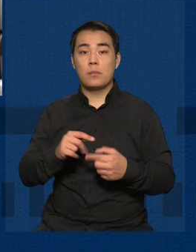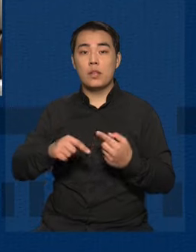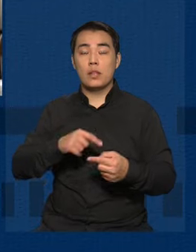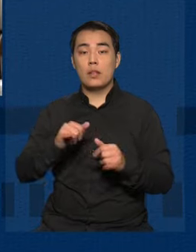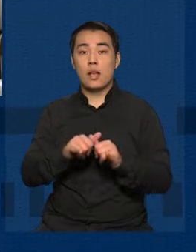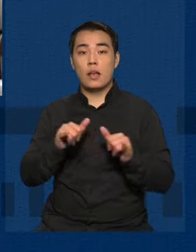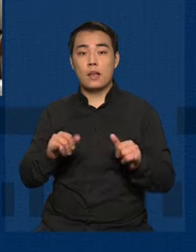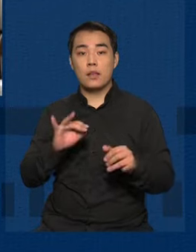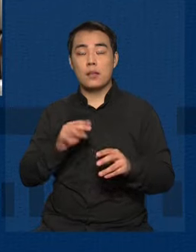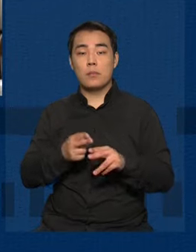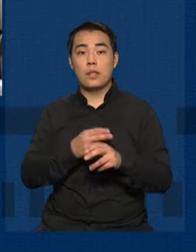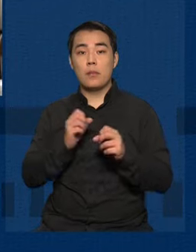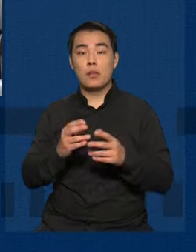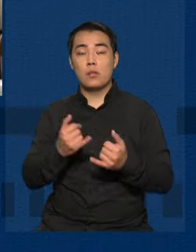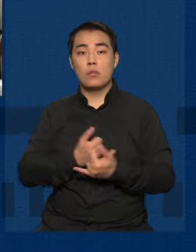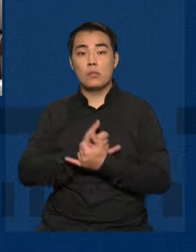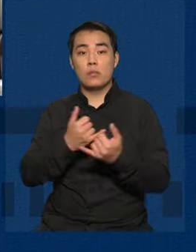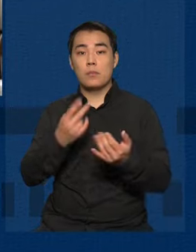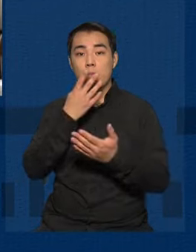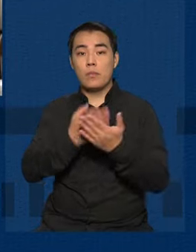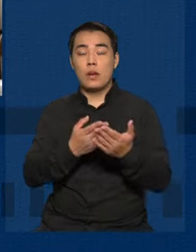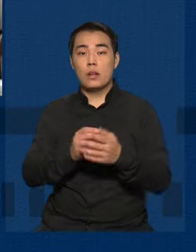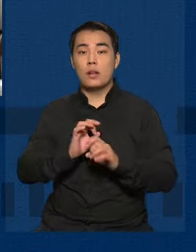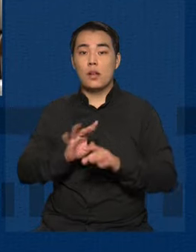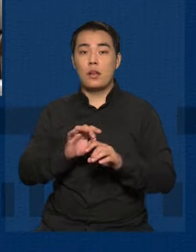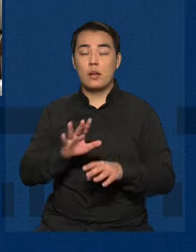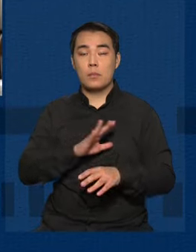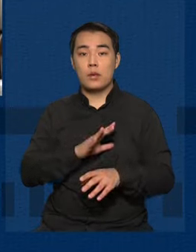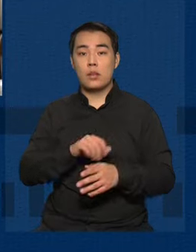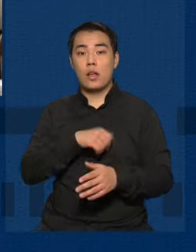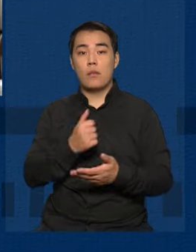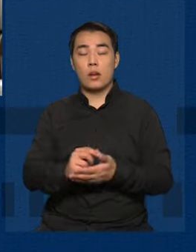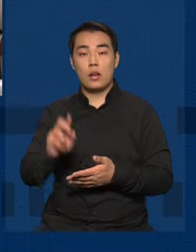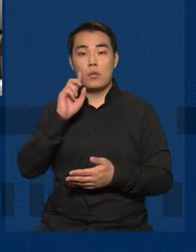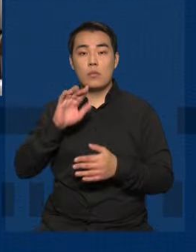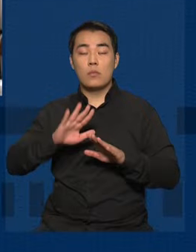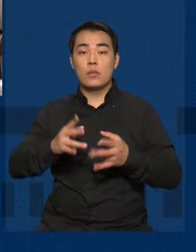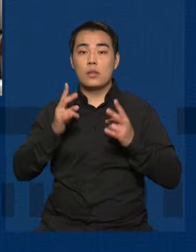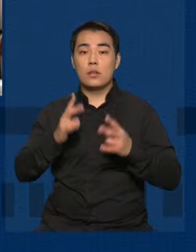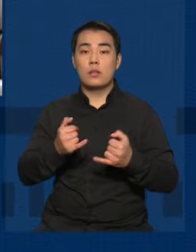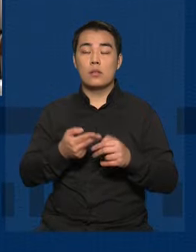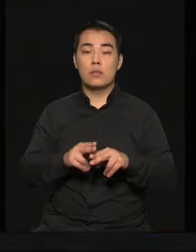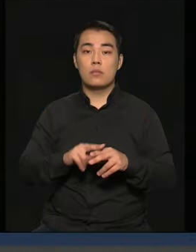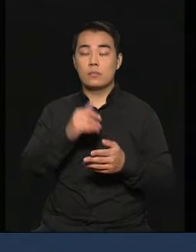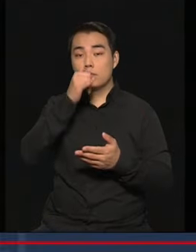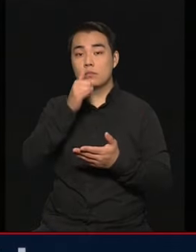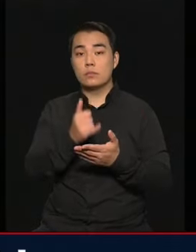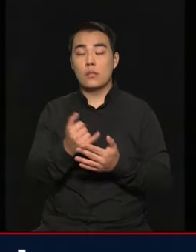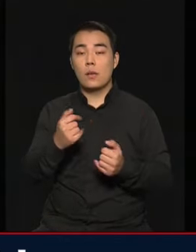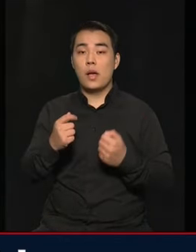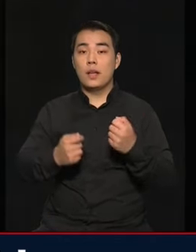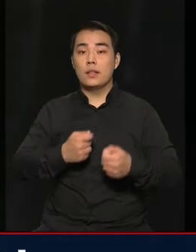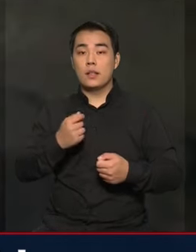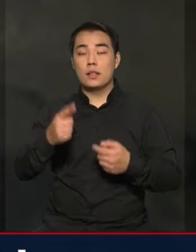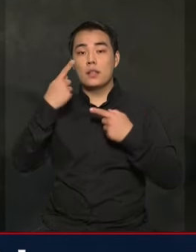ұлғайту, еңбек қауіпсіздігін қамтамасыз ету туралы баяндады. Мемлекет басшысы апаттық жағдайларда болдырмау үшін материалдық